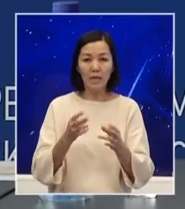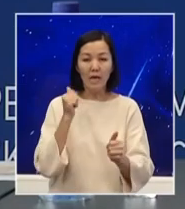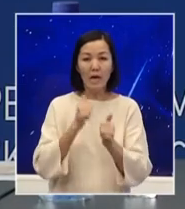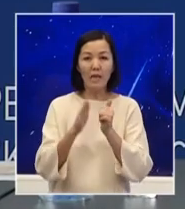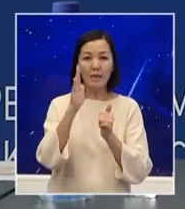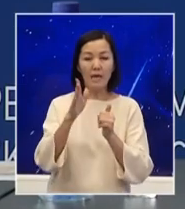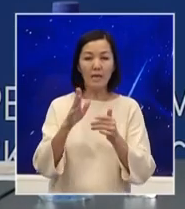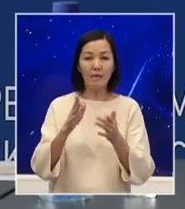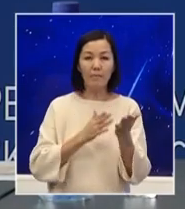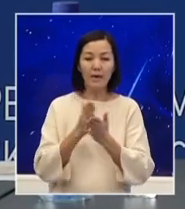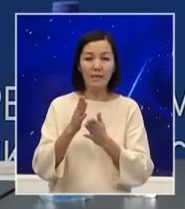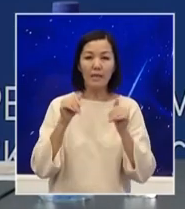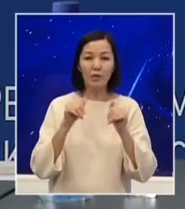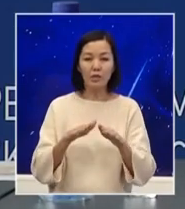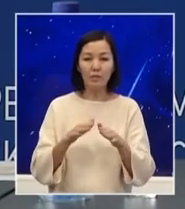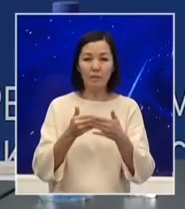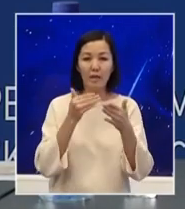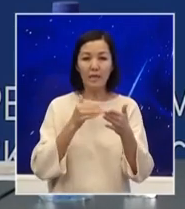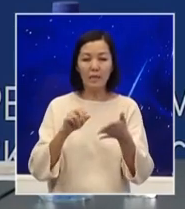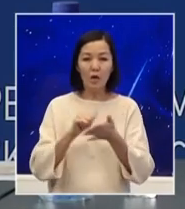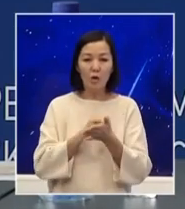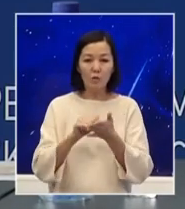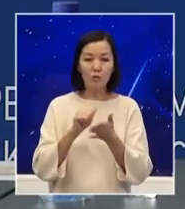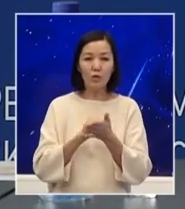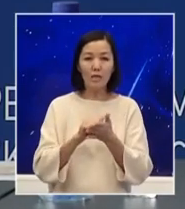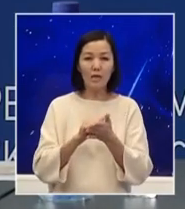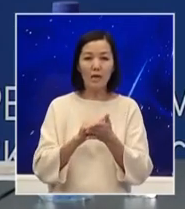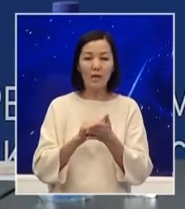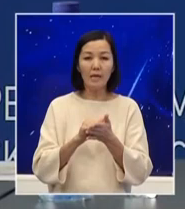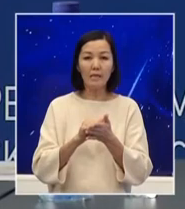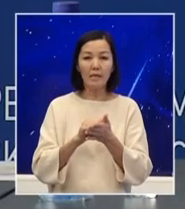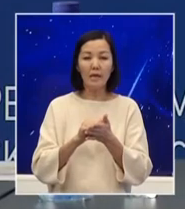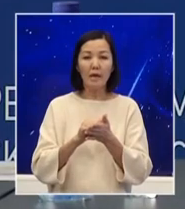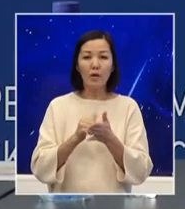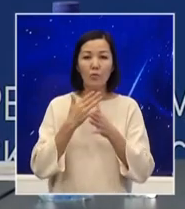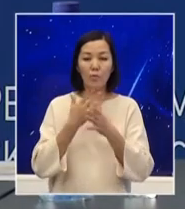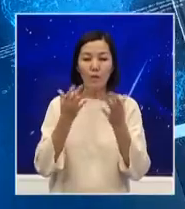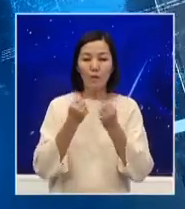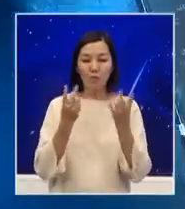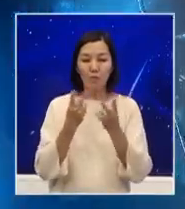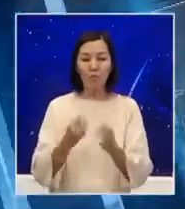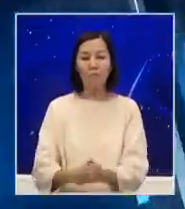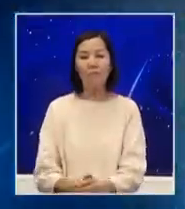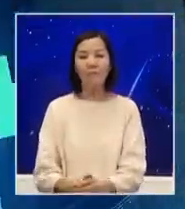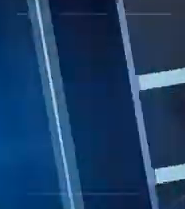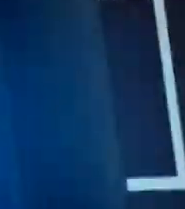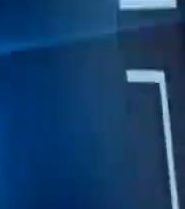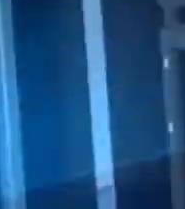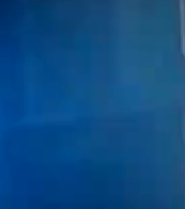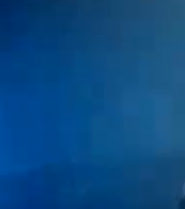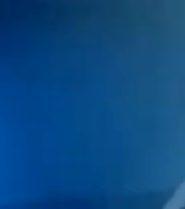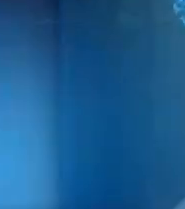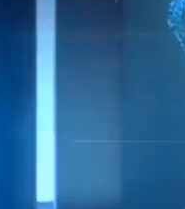дамуға бағытталған шешім қабылдарда осы құжат оларға негізгі жолбасшы болуы тиіс. Қамжат Мұхамеджан,